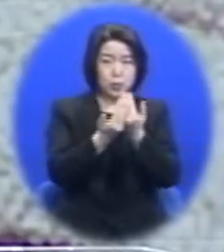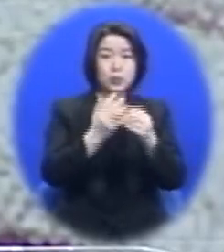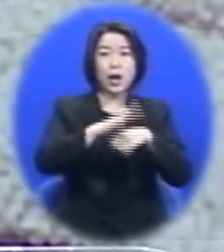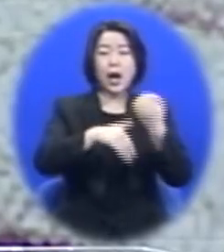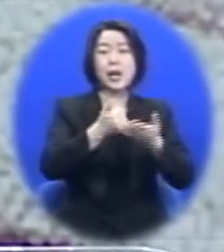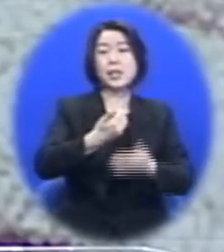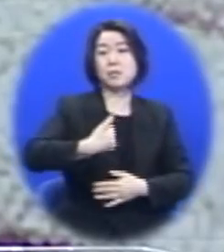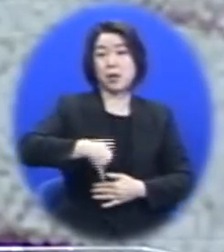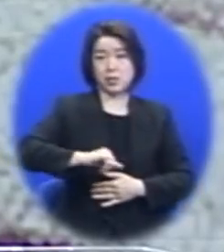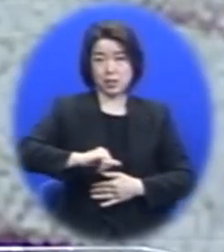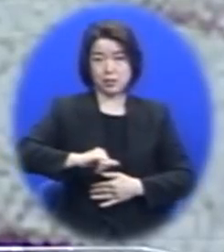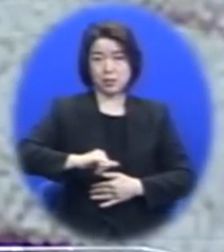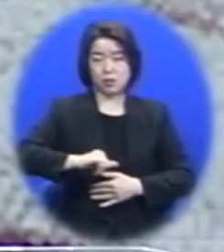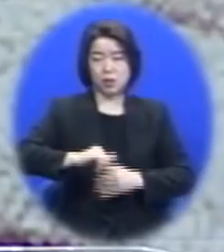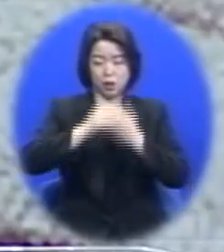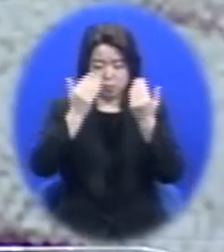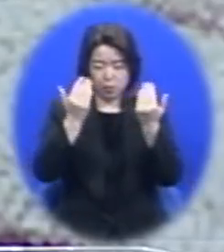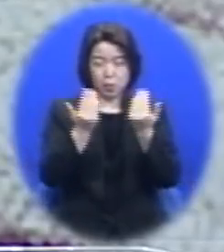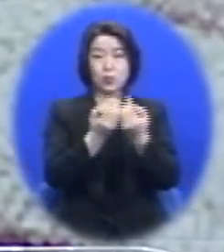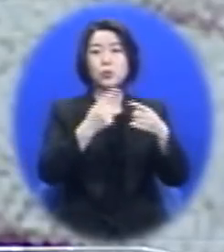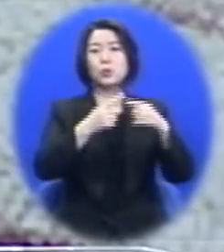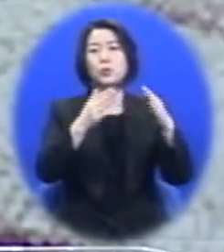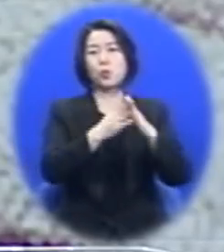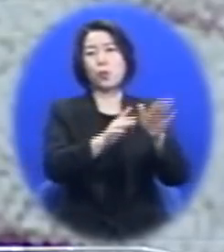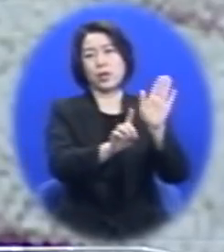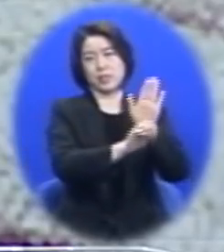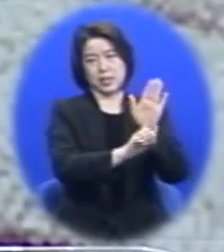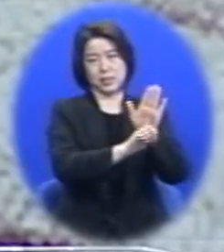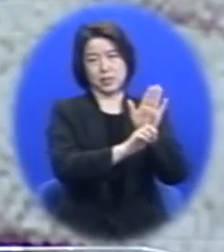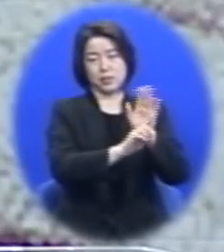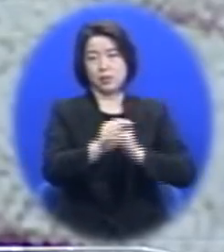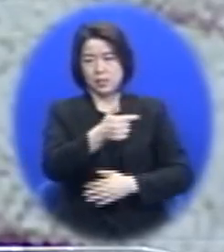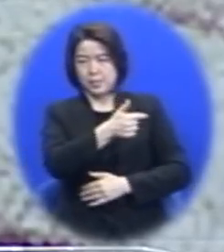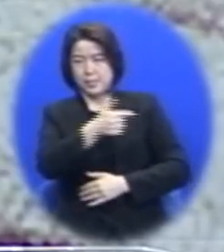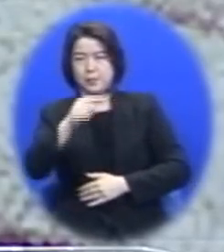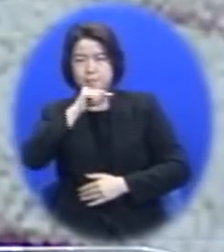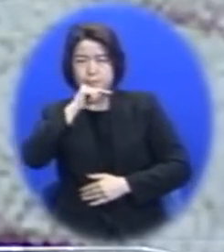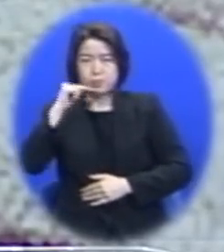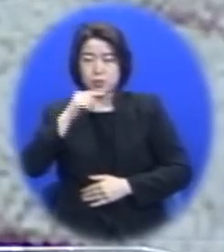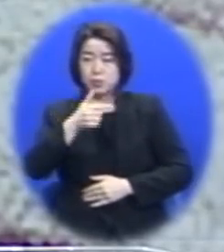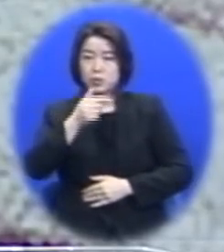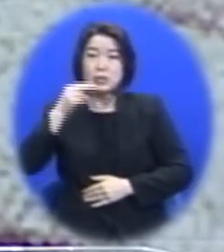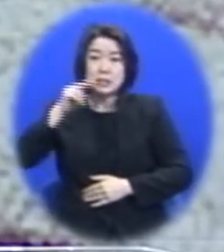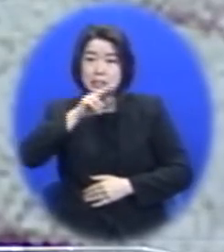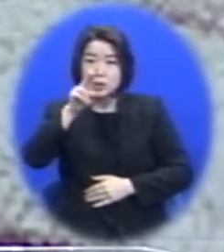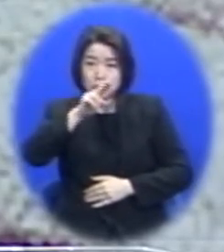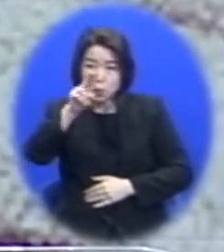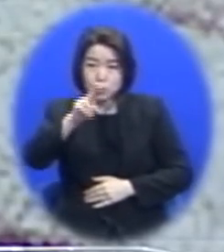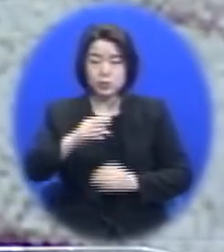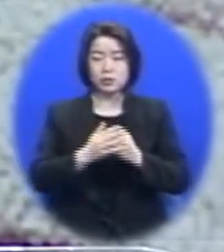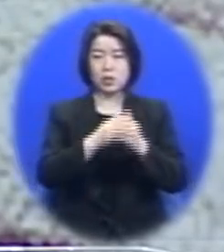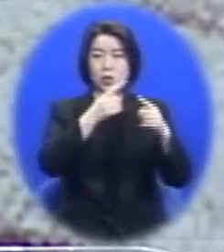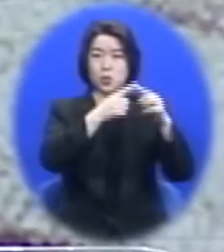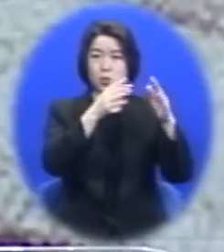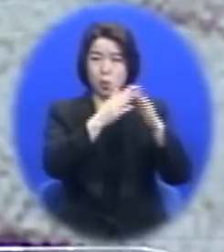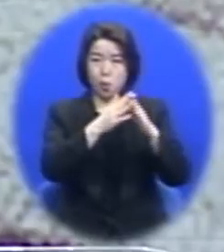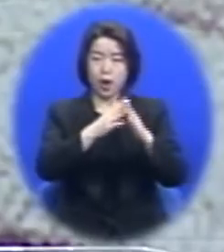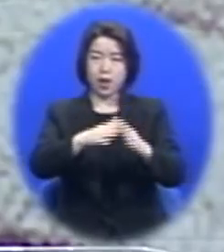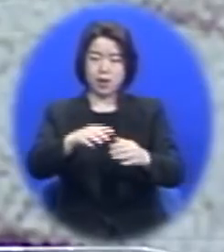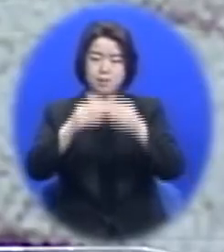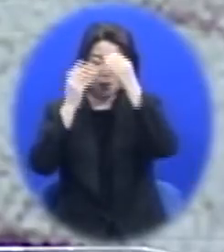교회를 상징하는 것이고 크고 붉은 이용은 교회와 성도를 핍박하여